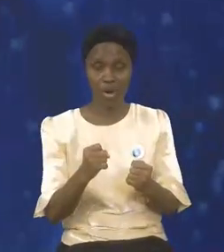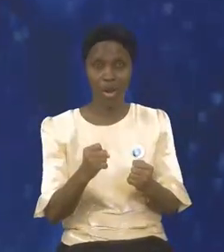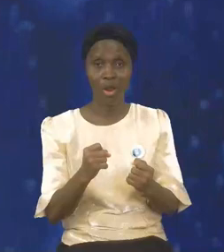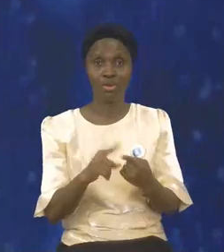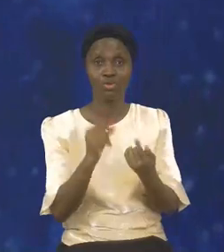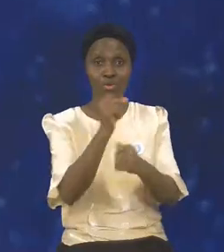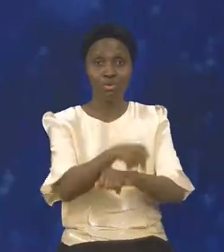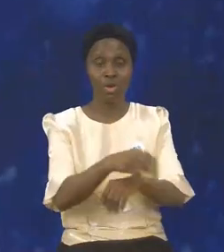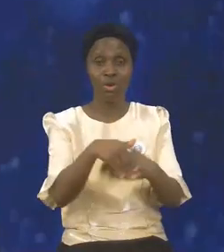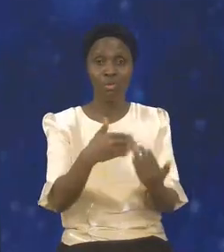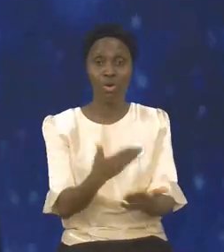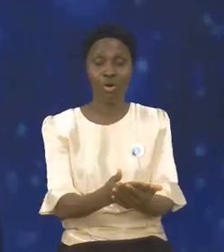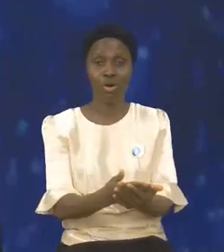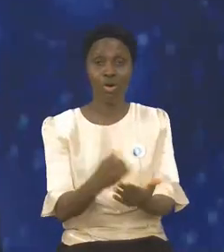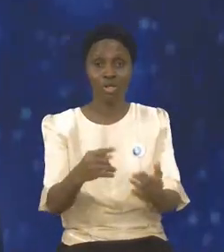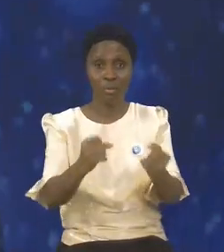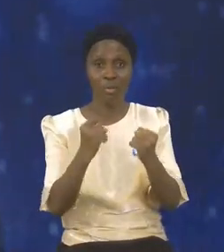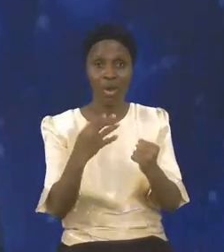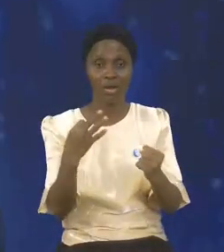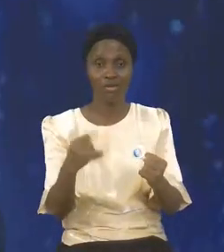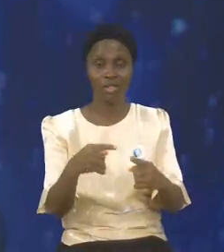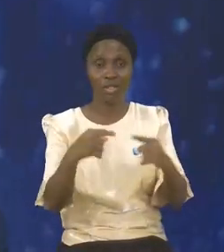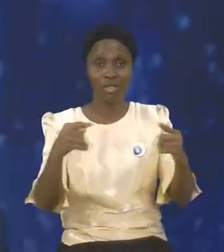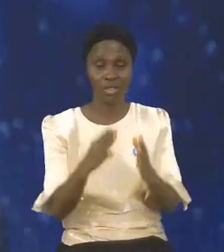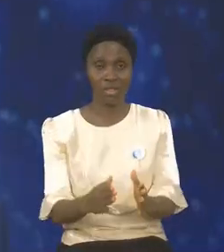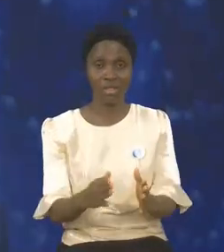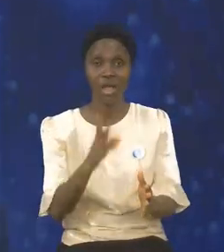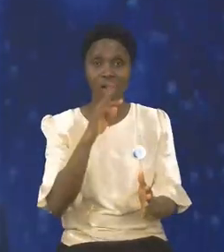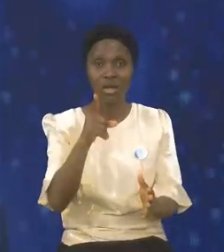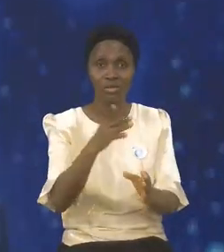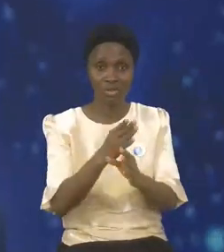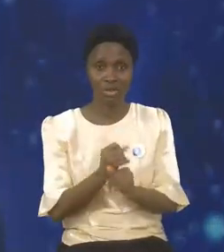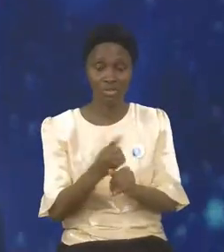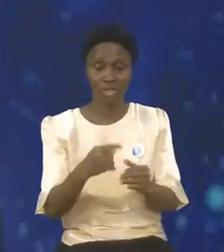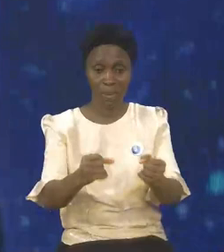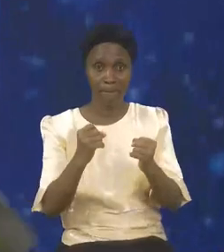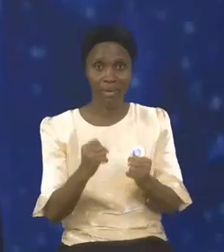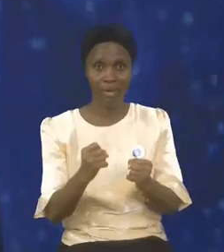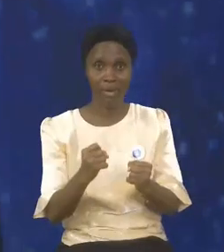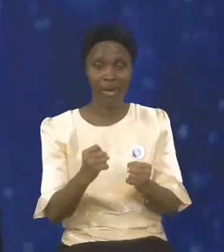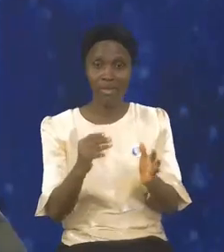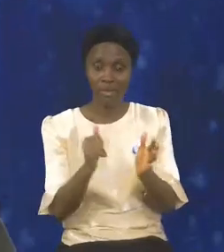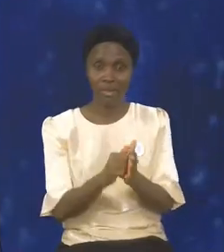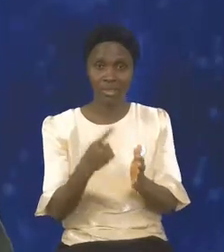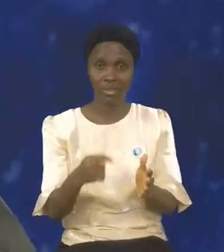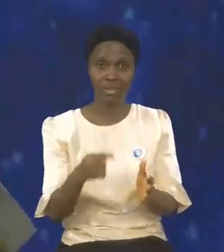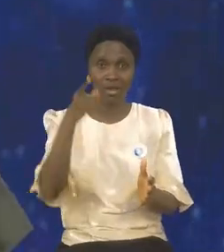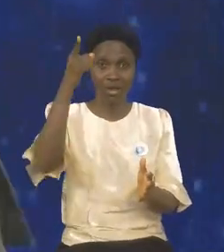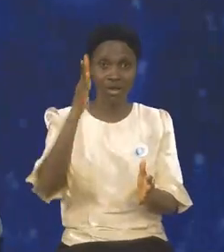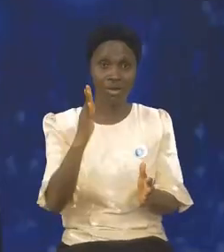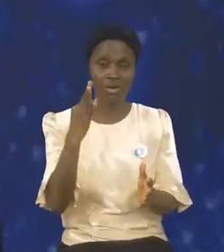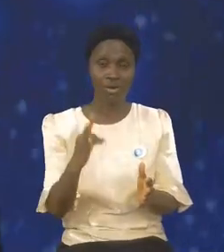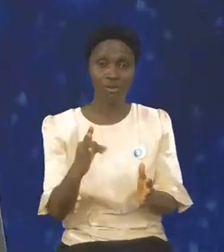puissance de l'ennemi? Est-ce que vous avez réclamé le fait que le Dieu de paix écrase le